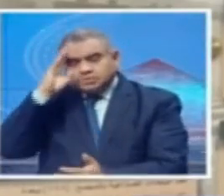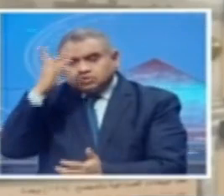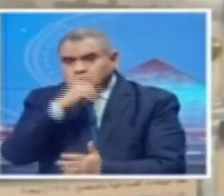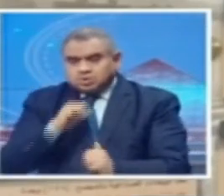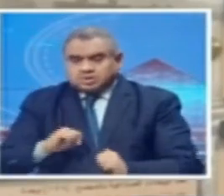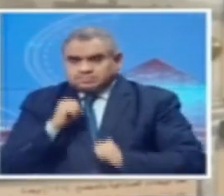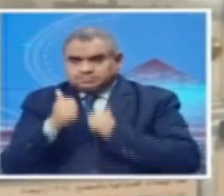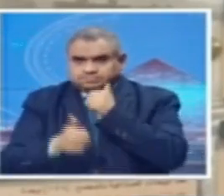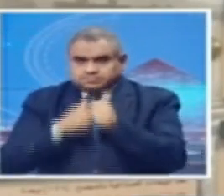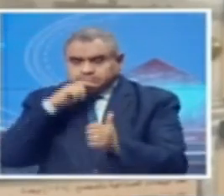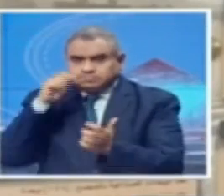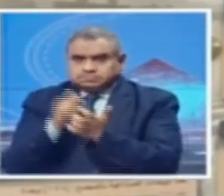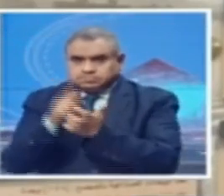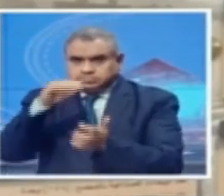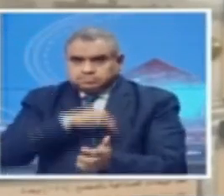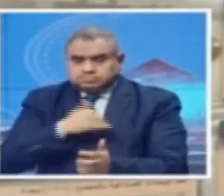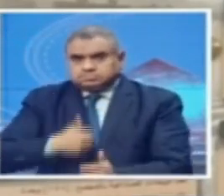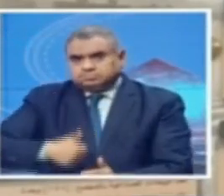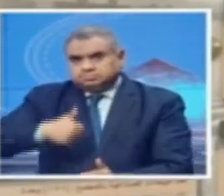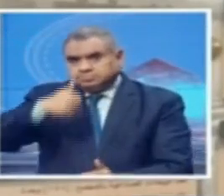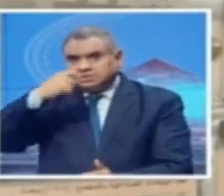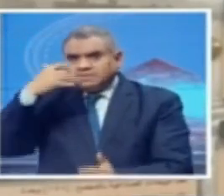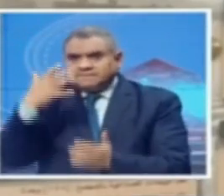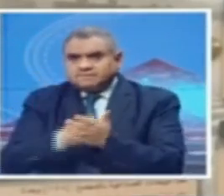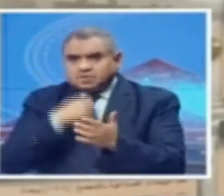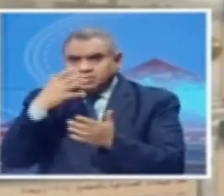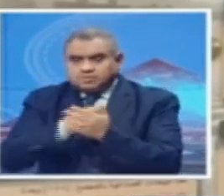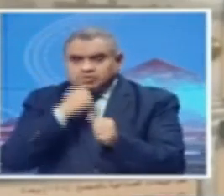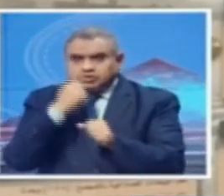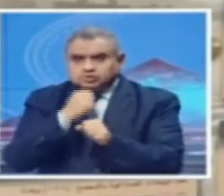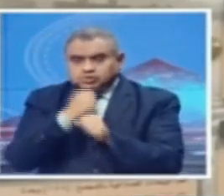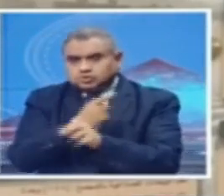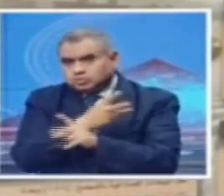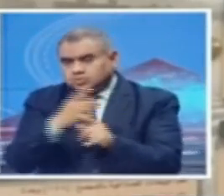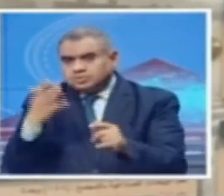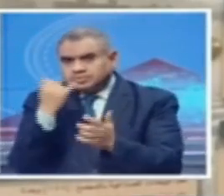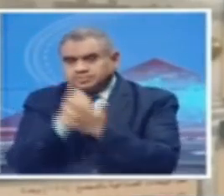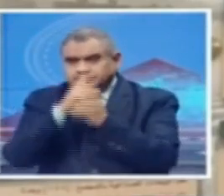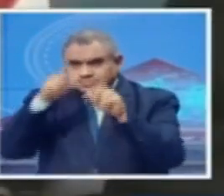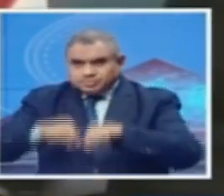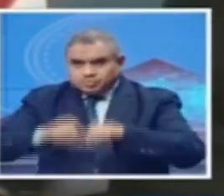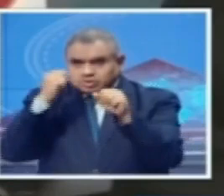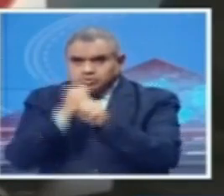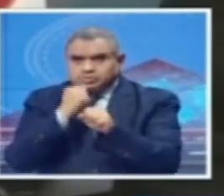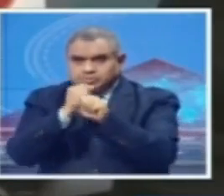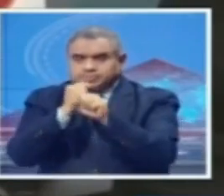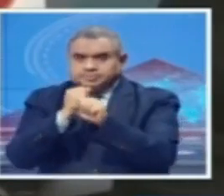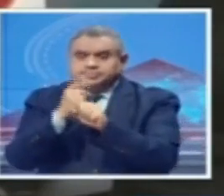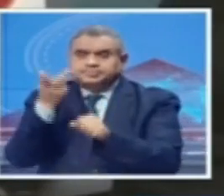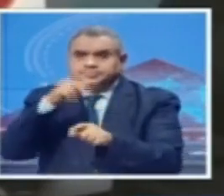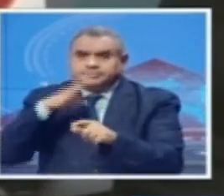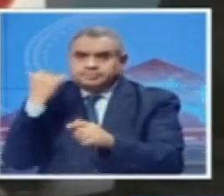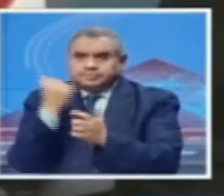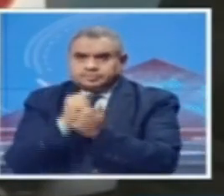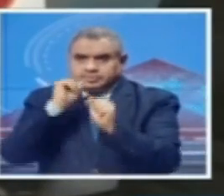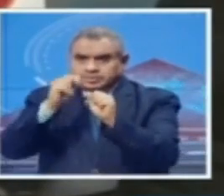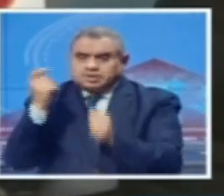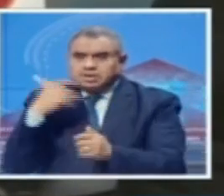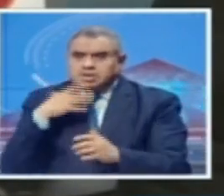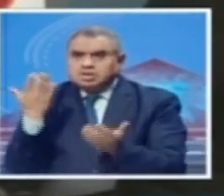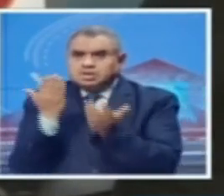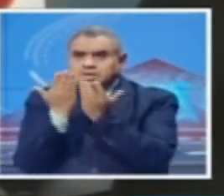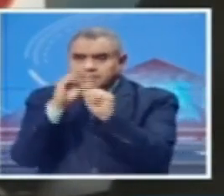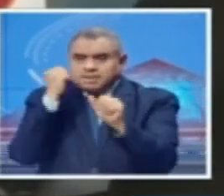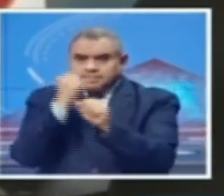جدا، وحاسس انها تفتح فرص كتير ليا والناس اللي هي استلمت الوحدات النهاردة. الهيئة العامة للتنمية الصناعية